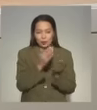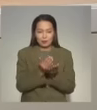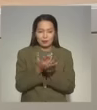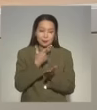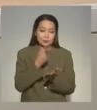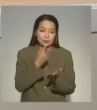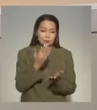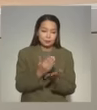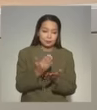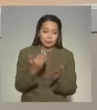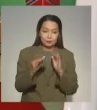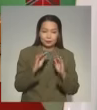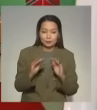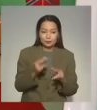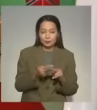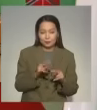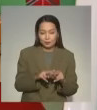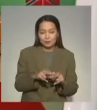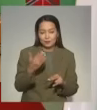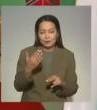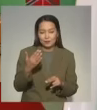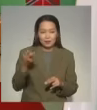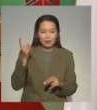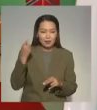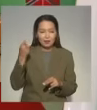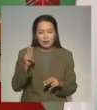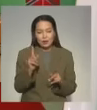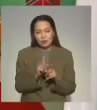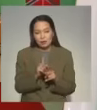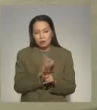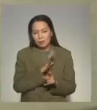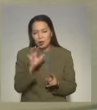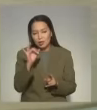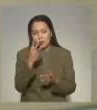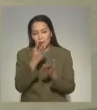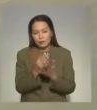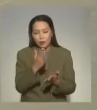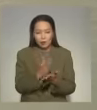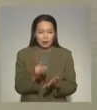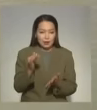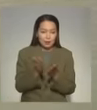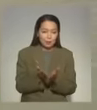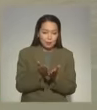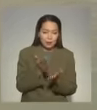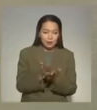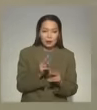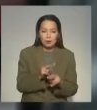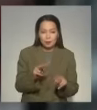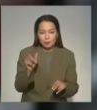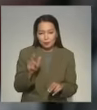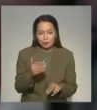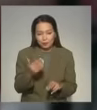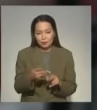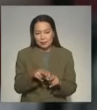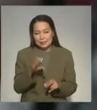судомоделиста в основном экспонаты времен русско-японской войны. Каждый со своей богатой историей. Есть здесь эскадренные броненосцы Петропавловск и